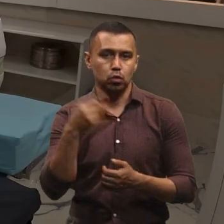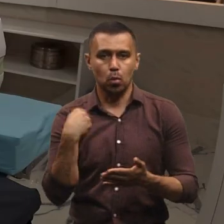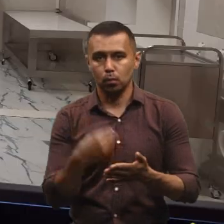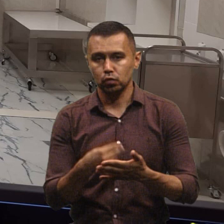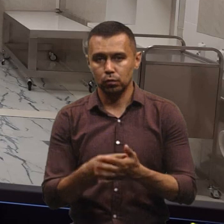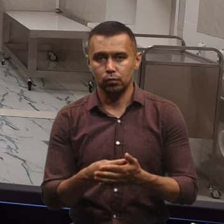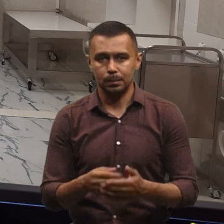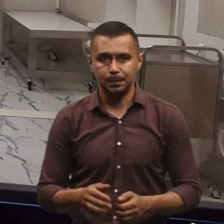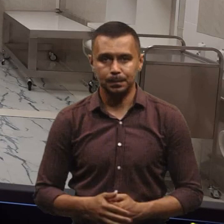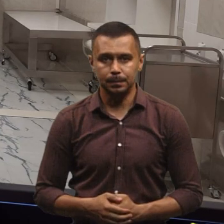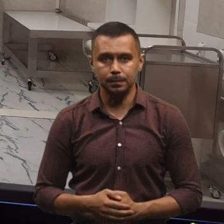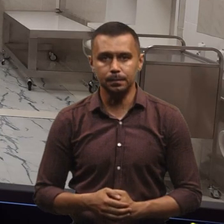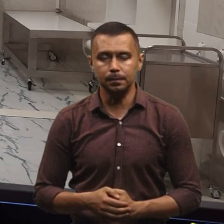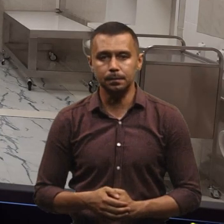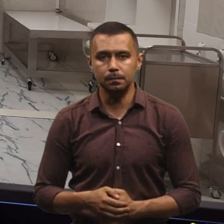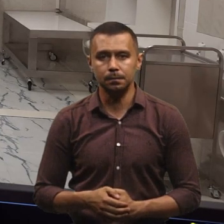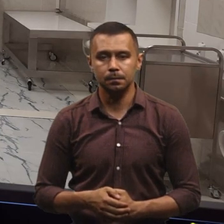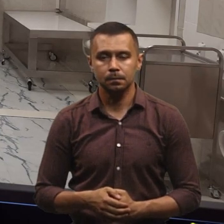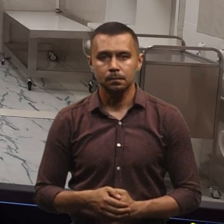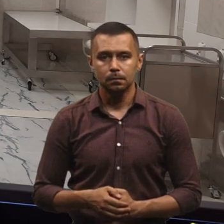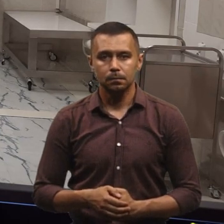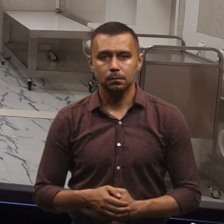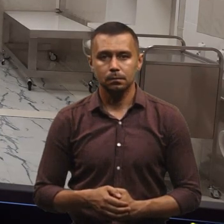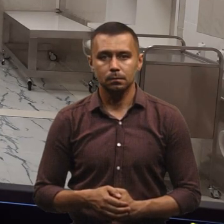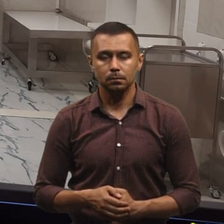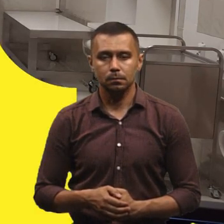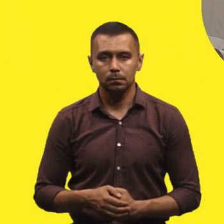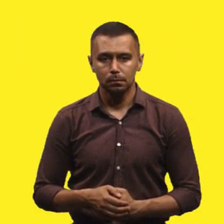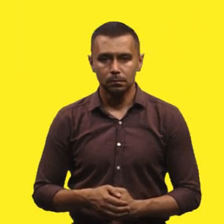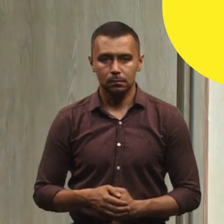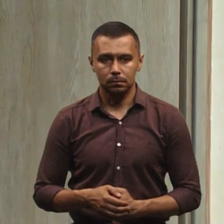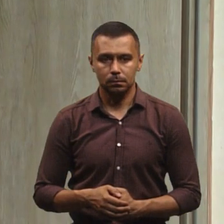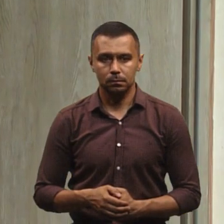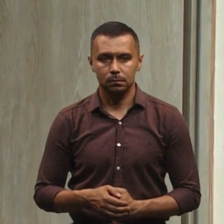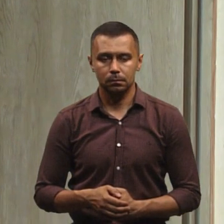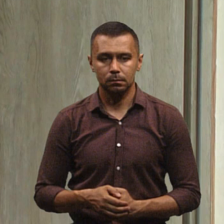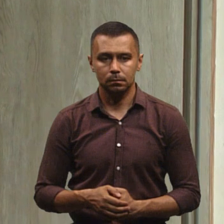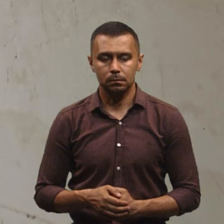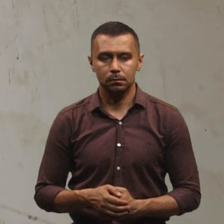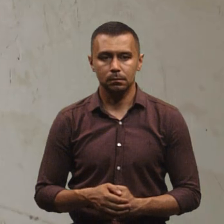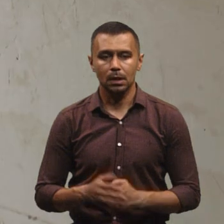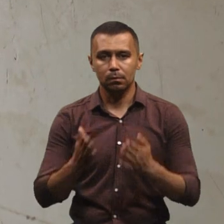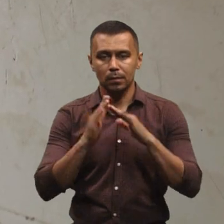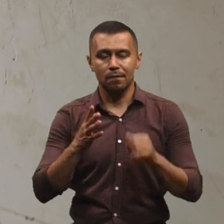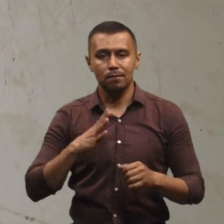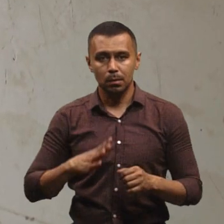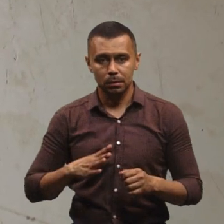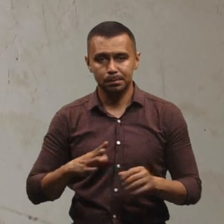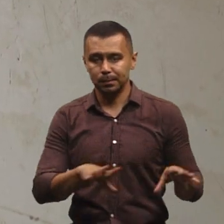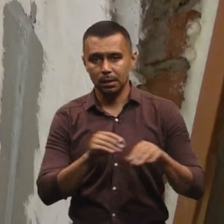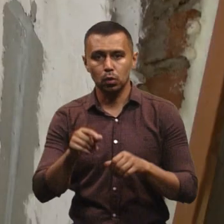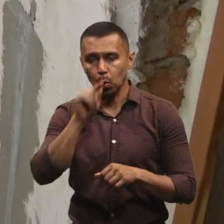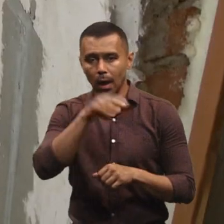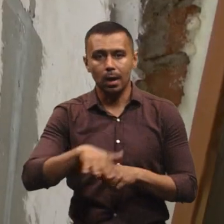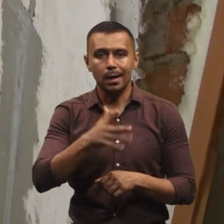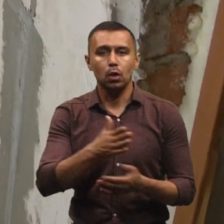бюджету Тетяна ворожцова Оксана євтухова суспільні новини Хмельницький у шелтері для вимушених переселенців з